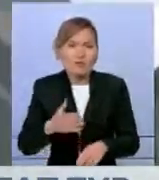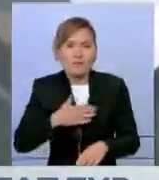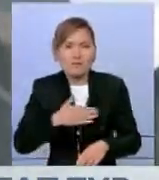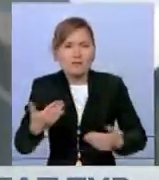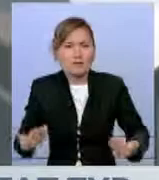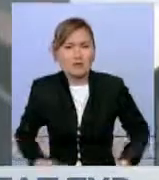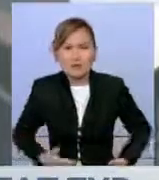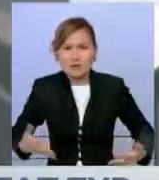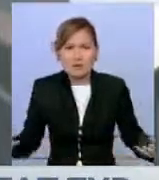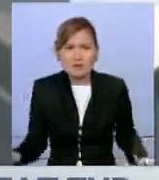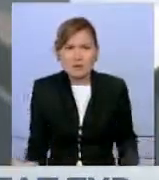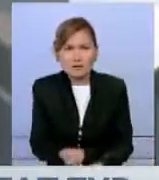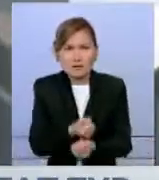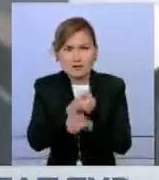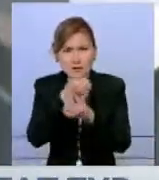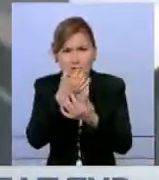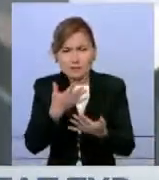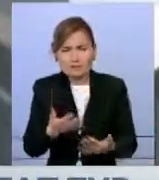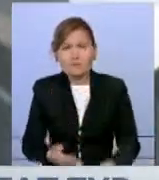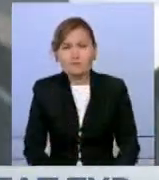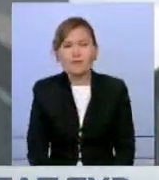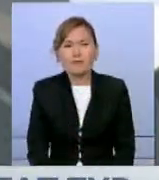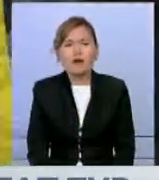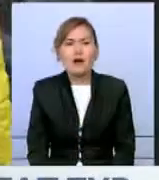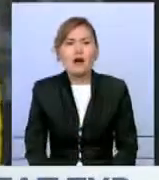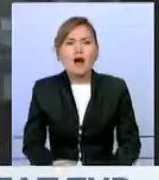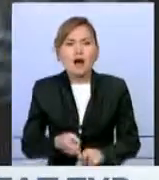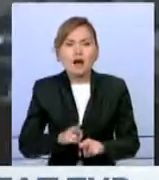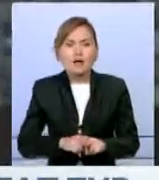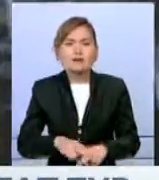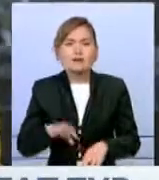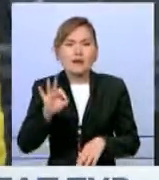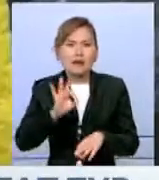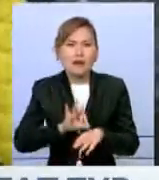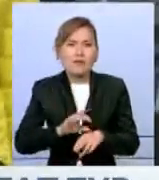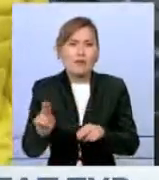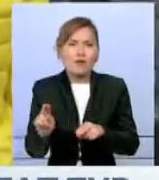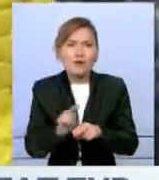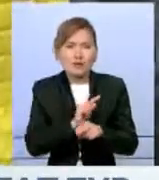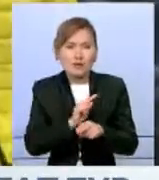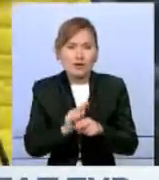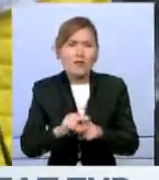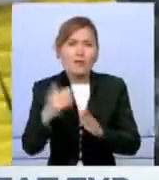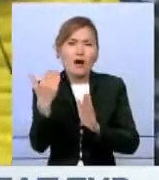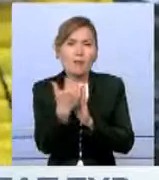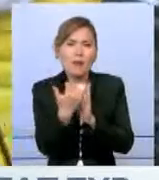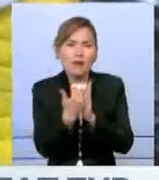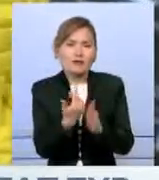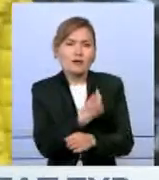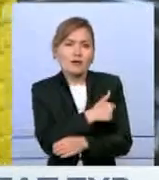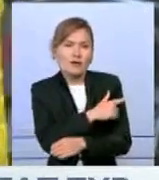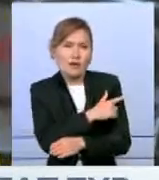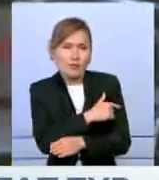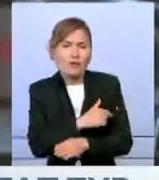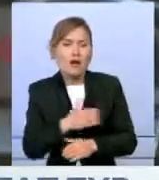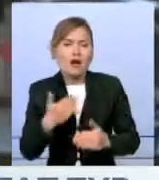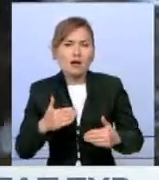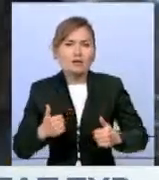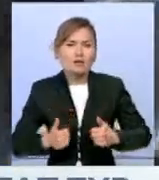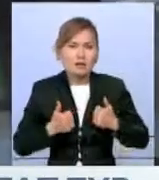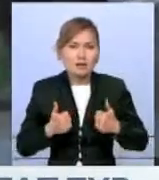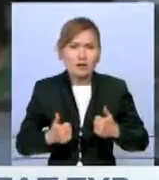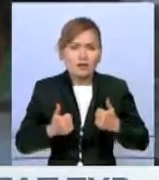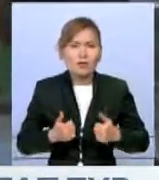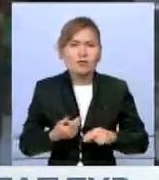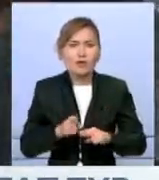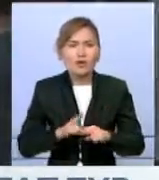Соңғы 4 жылда Латвияда АИТВ және ЖИТС эпидемиясына қарсы ешбір бағдарлама қолға алынбаған. Денсаулық сақтау министрлігі осы олқылықты жою